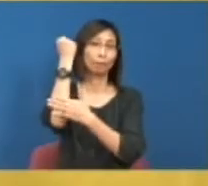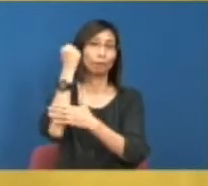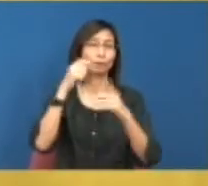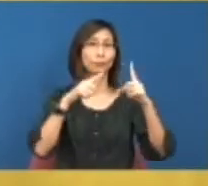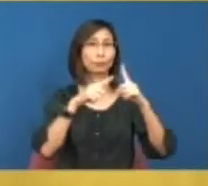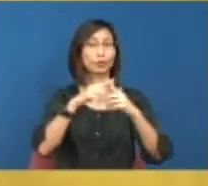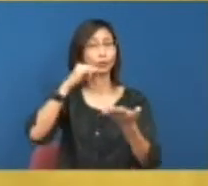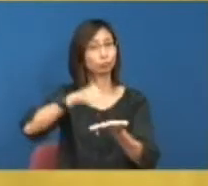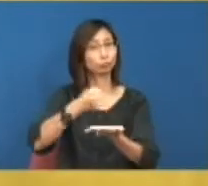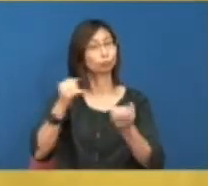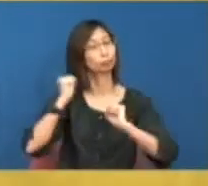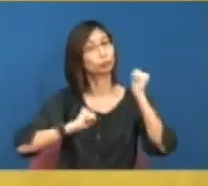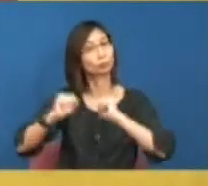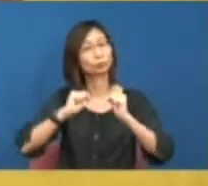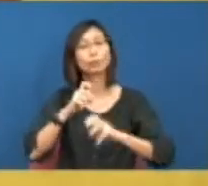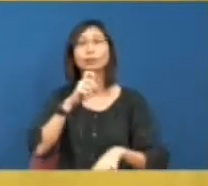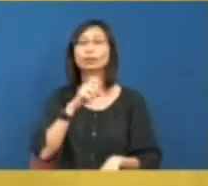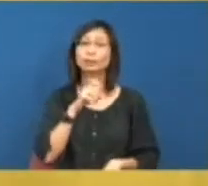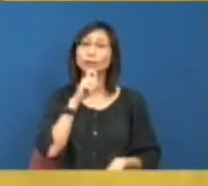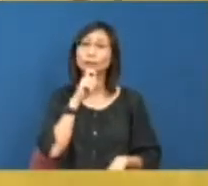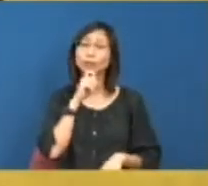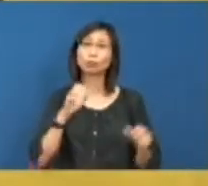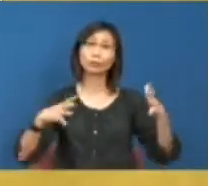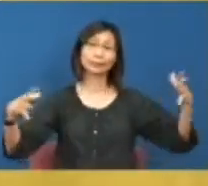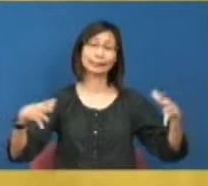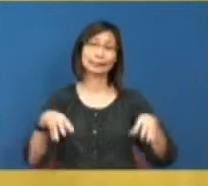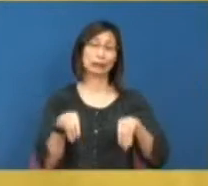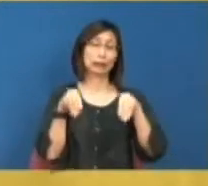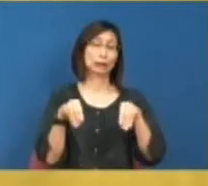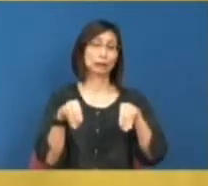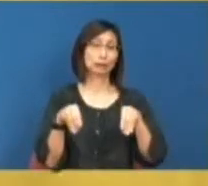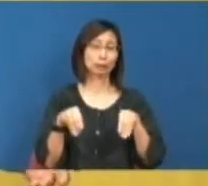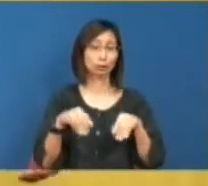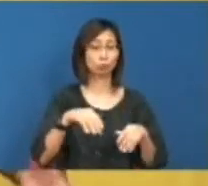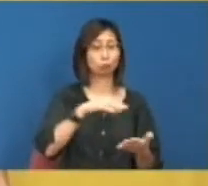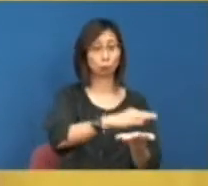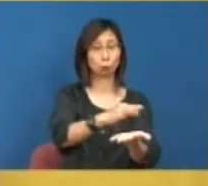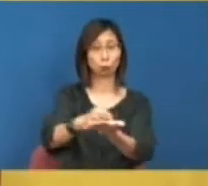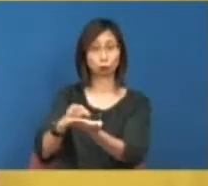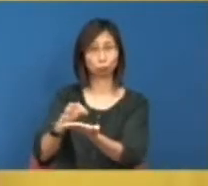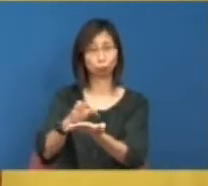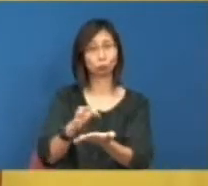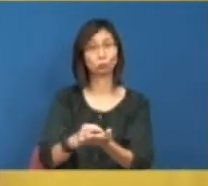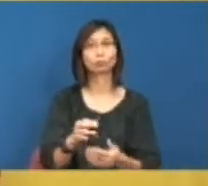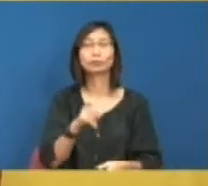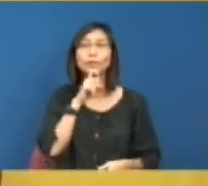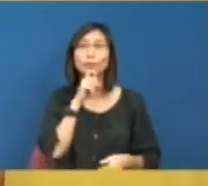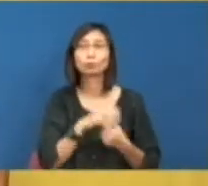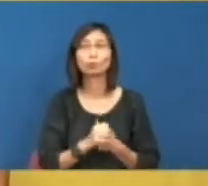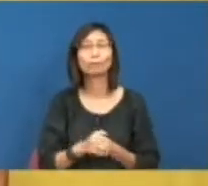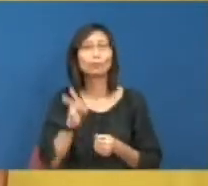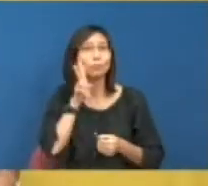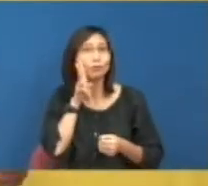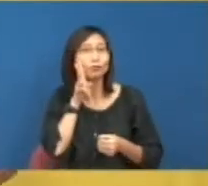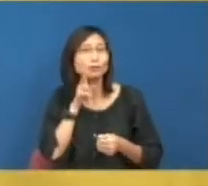喎，喺大九廣場係有人走咗上樓上面，要睇住啲警察點喐嘅喎，話俾佢聽，我啲警察話有冇搞錯，好似先進過我哋咁